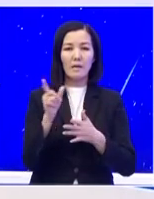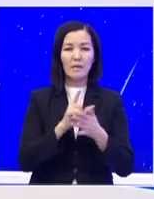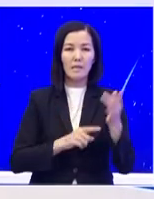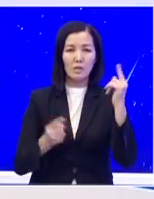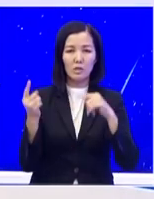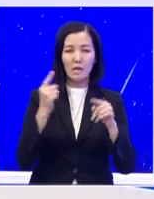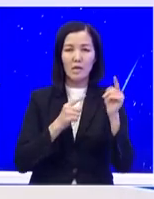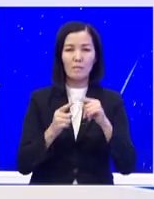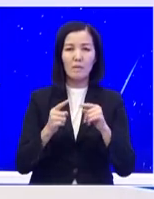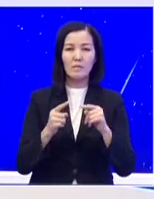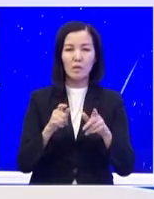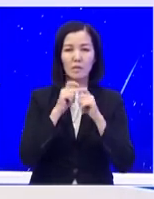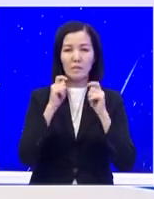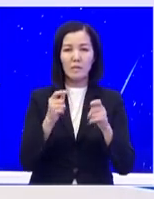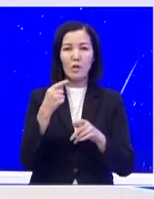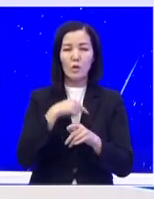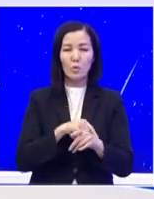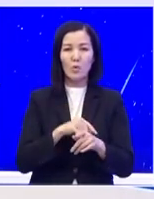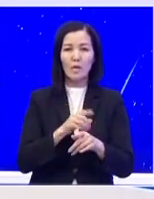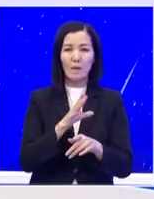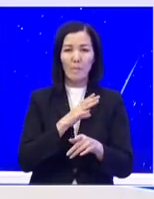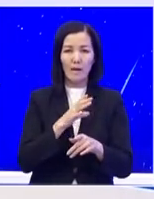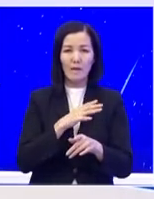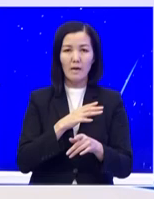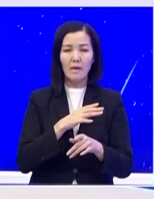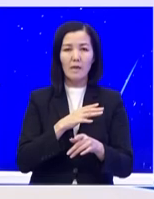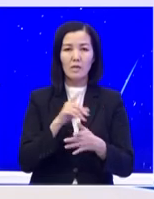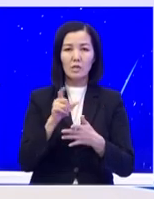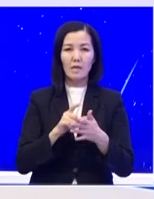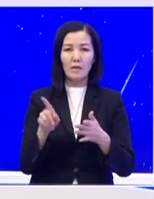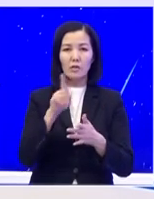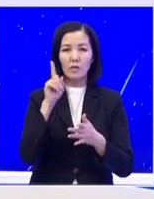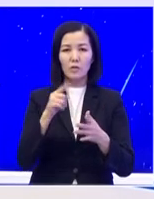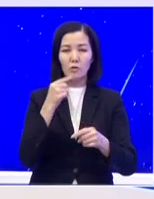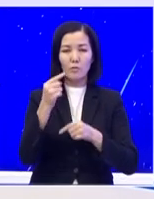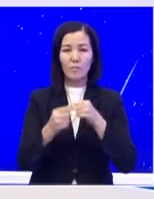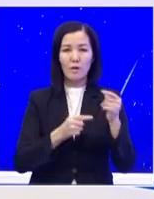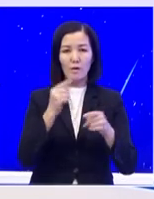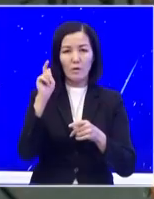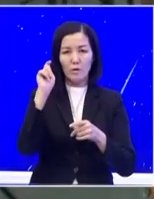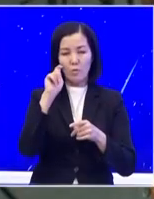буынға өлшеусіз сый рухани азық. Оның жалынды жырларын жас ұрпақ ұмытпақ емес.